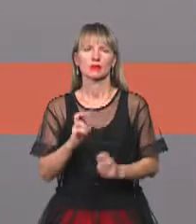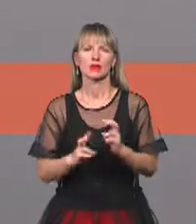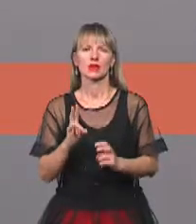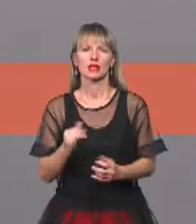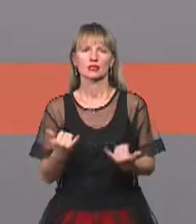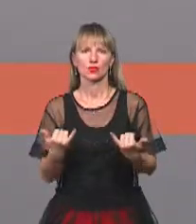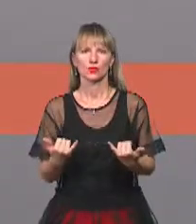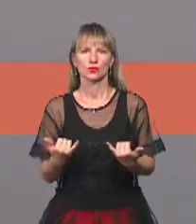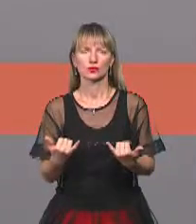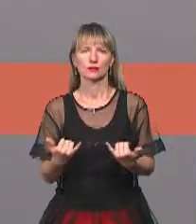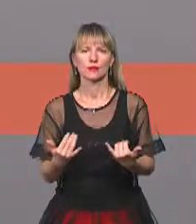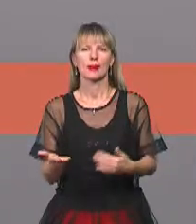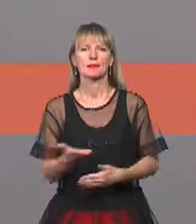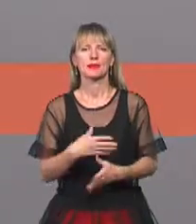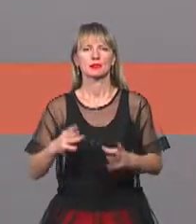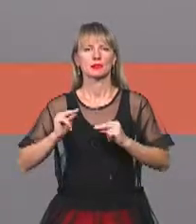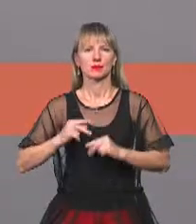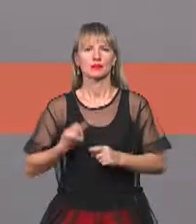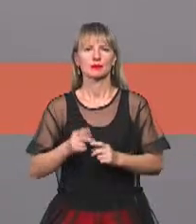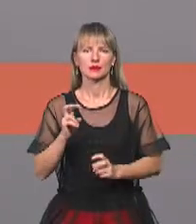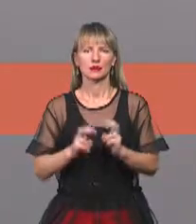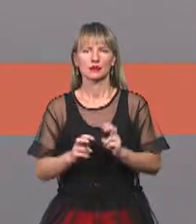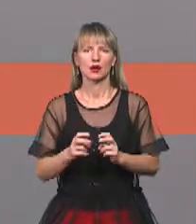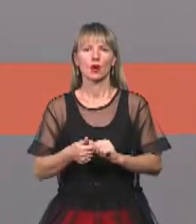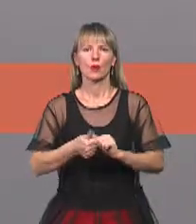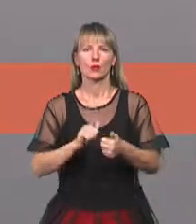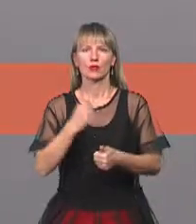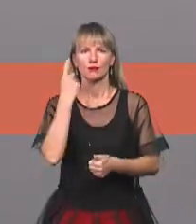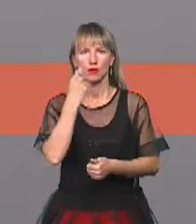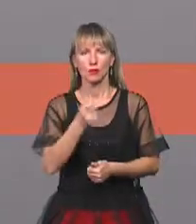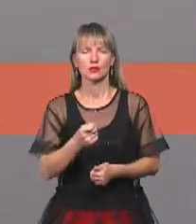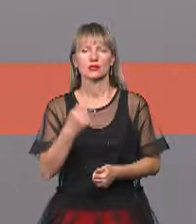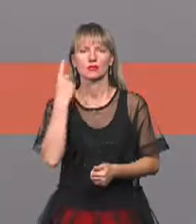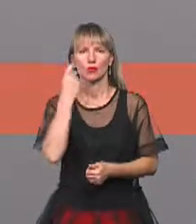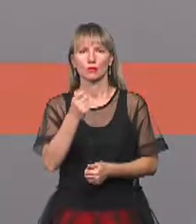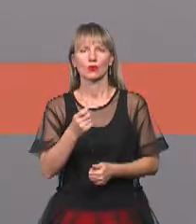сьогодні. Хоча ми співпрацюємо з цим підприємством, обмінюємося інформацією,